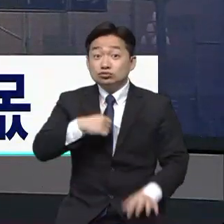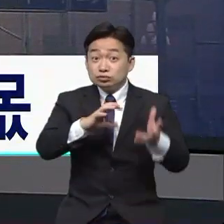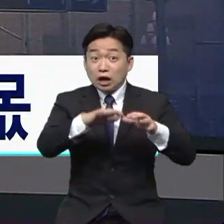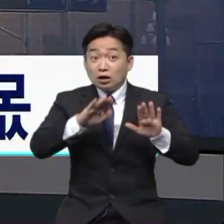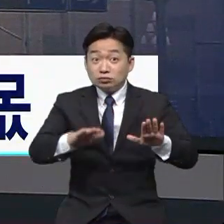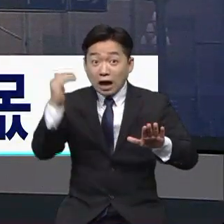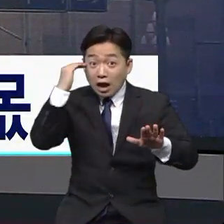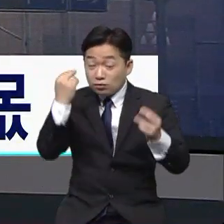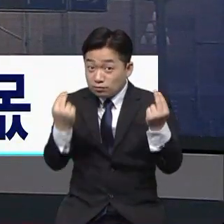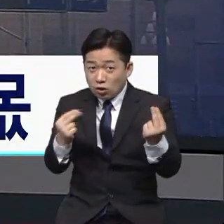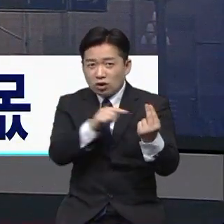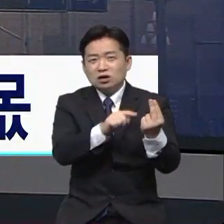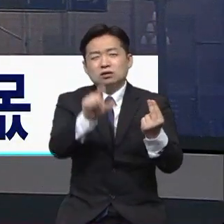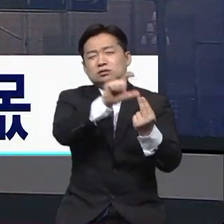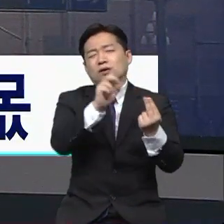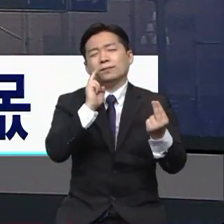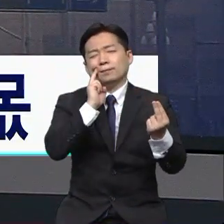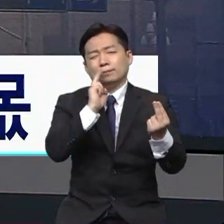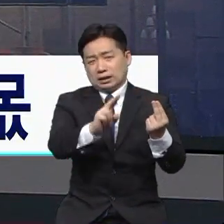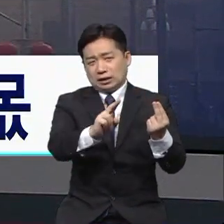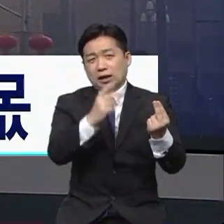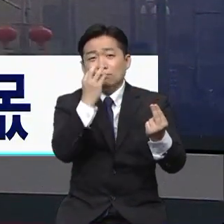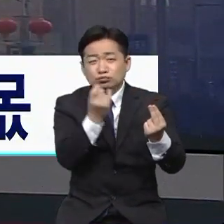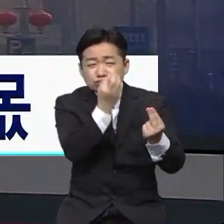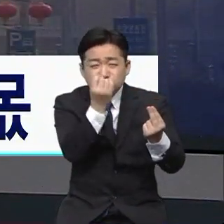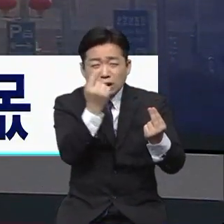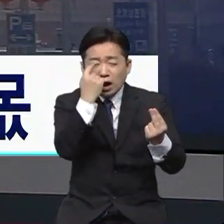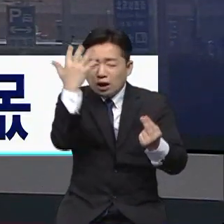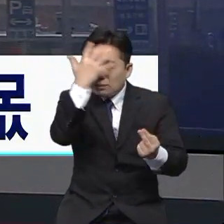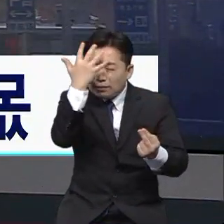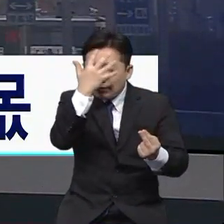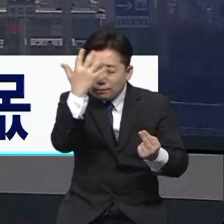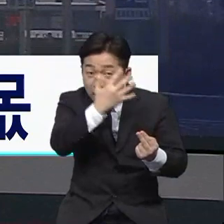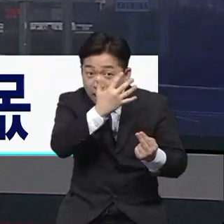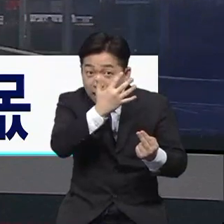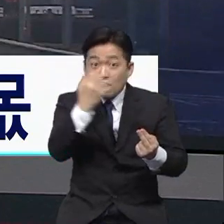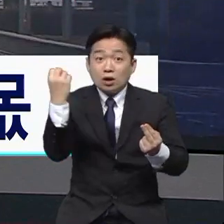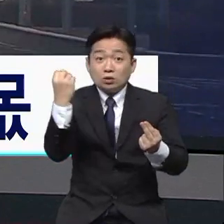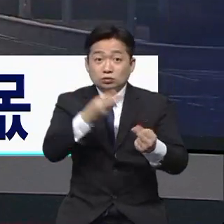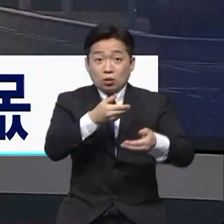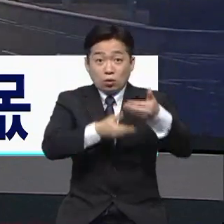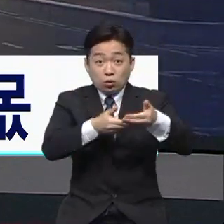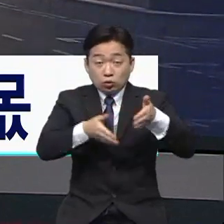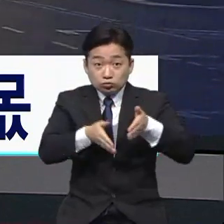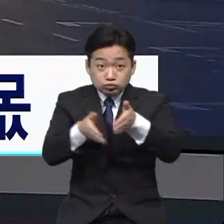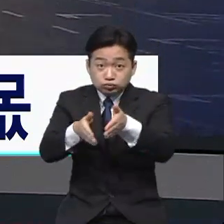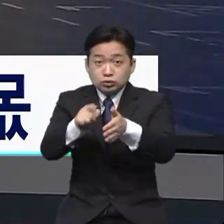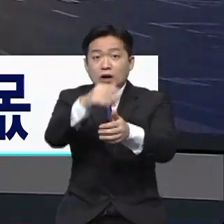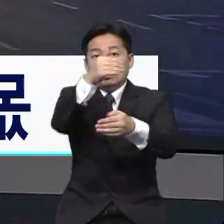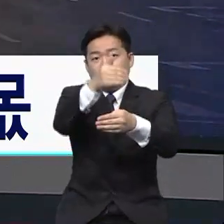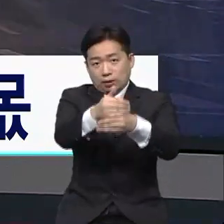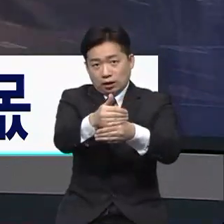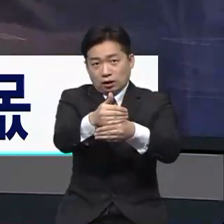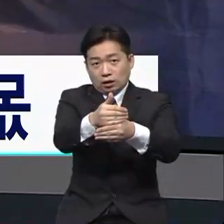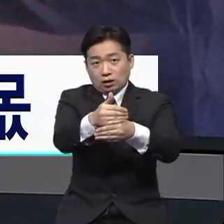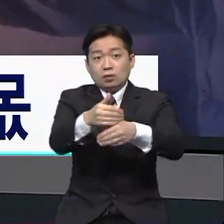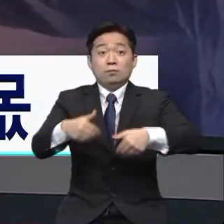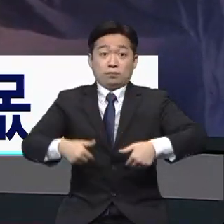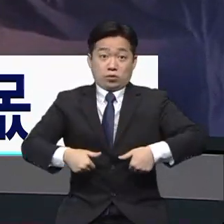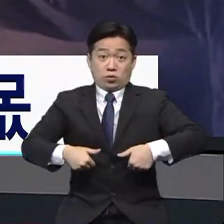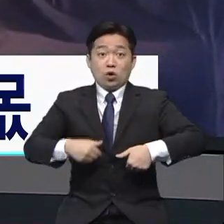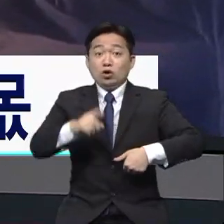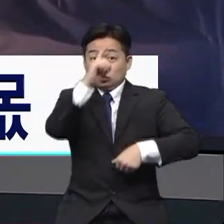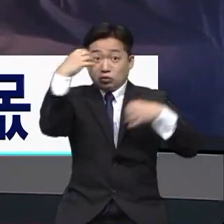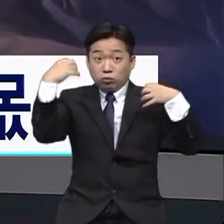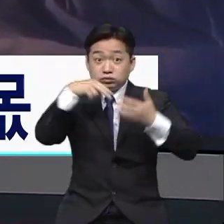중국은 우리보다 상황이 조금 더 심합니다. 미세먼지로 앞이 잘 안 보이면서 일부 고속도로는 봉쇄할 정도였는데요.